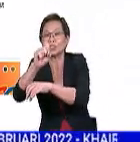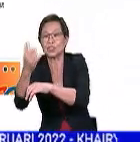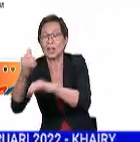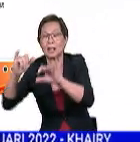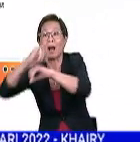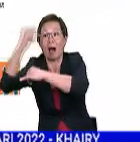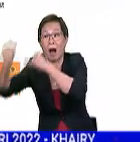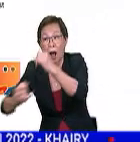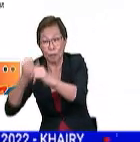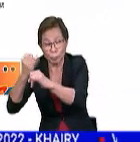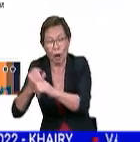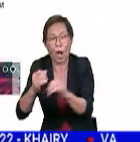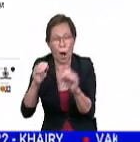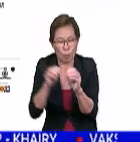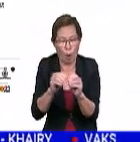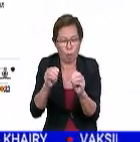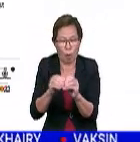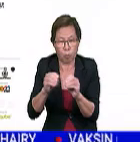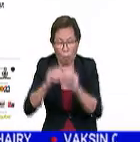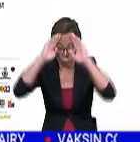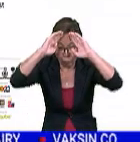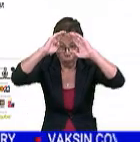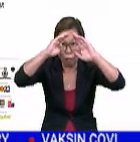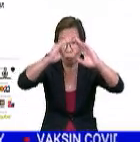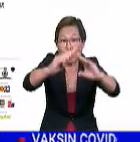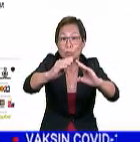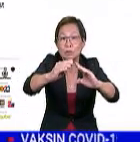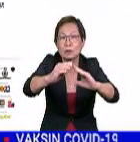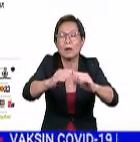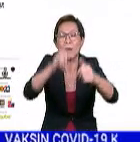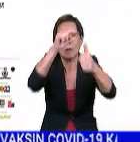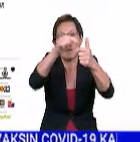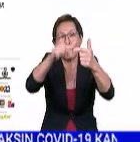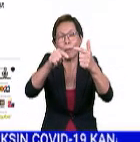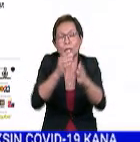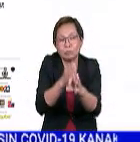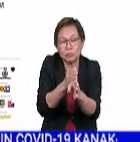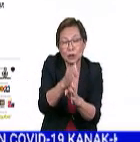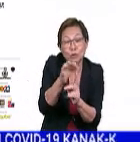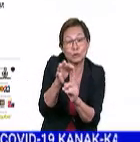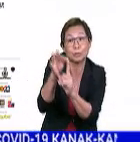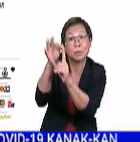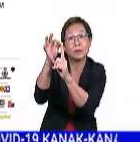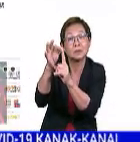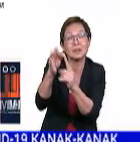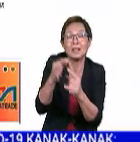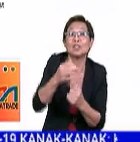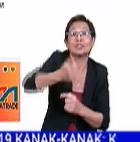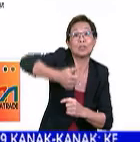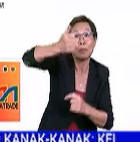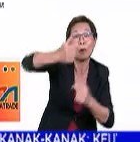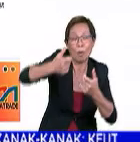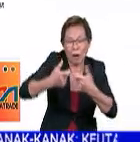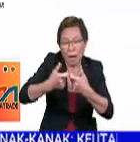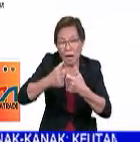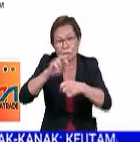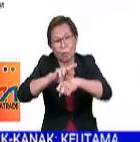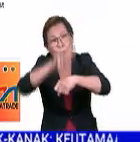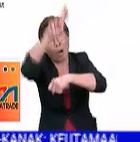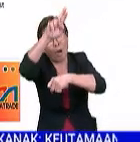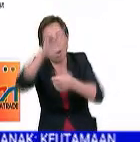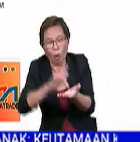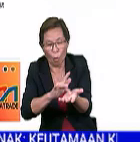akan terus dipergiat fokus akan diberikan kepada beberapa sektor strategik terutama elektronik aeroangkasa